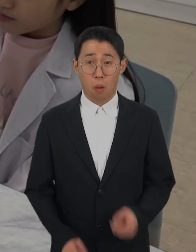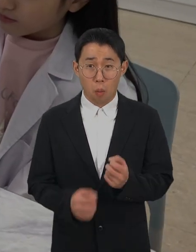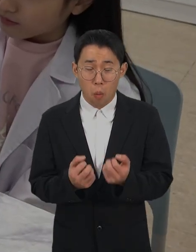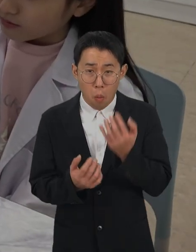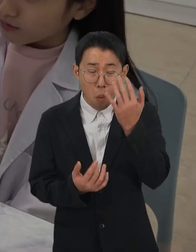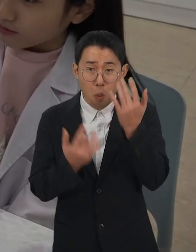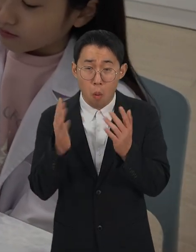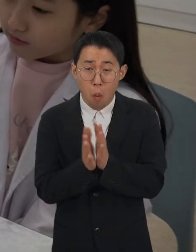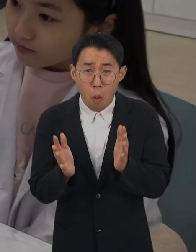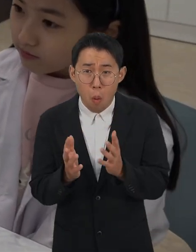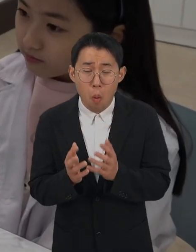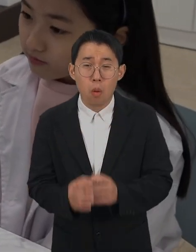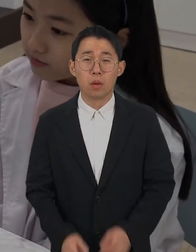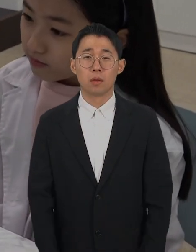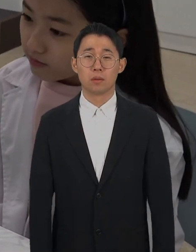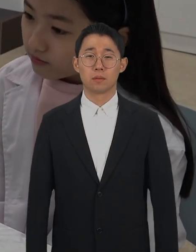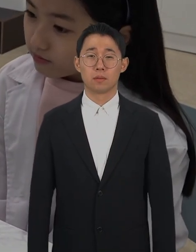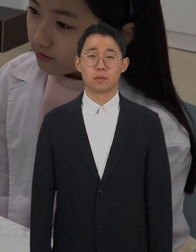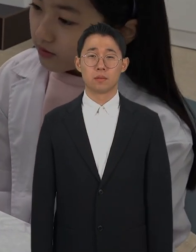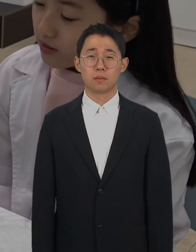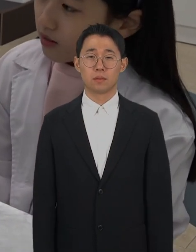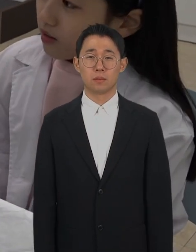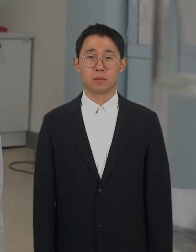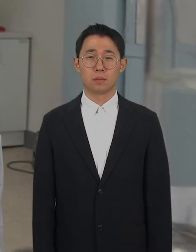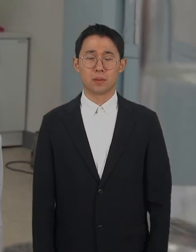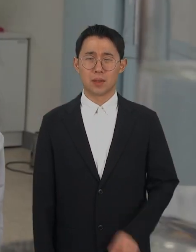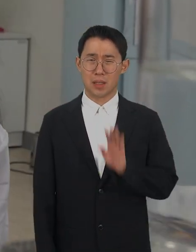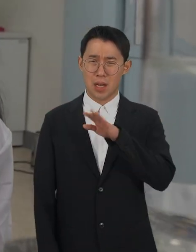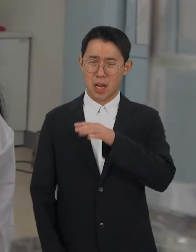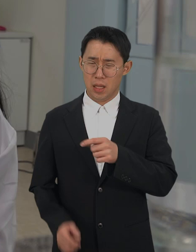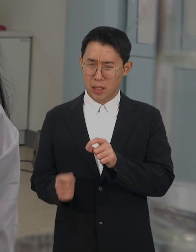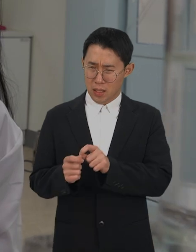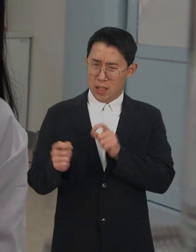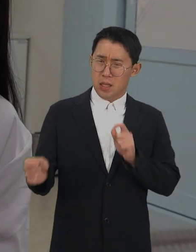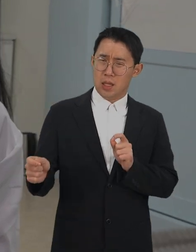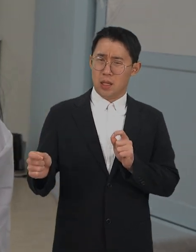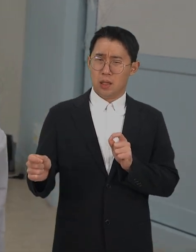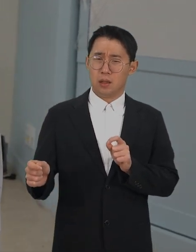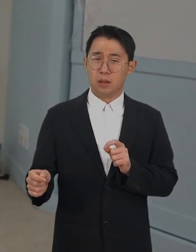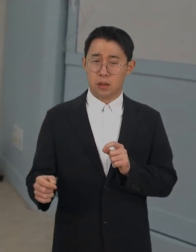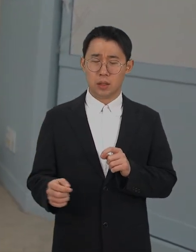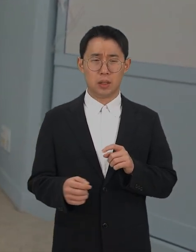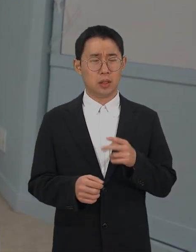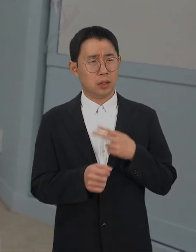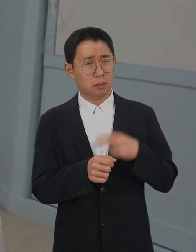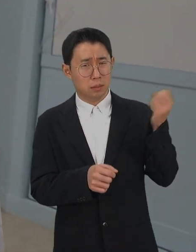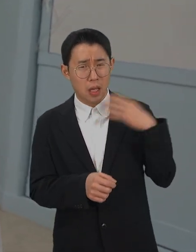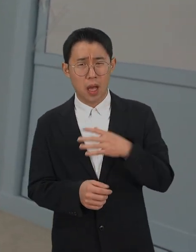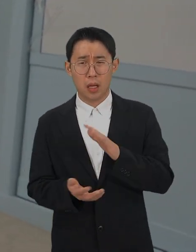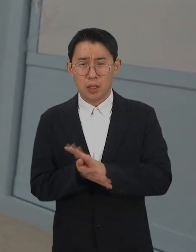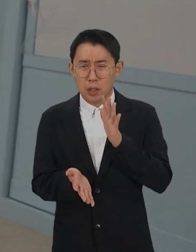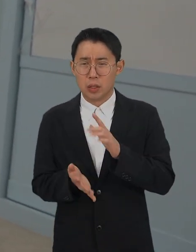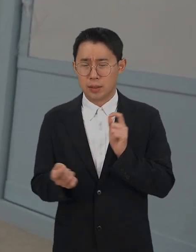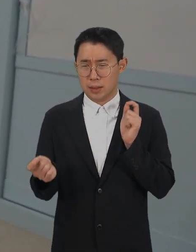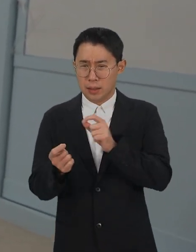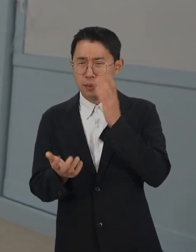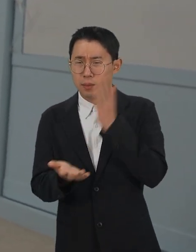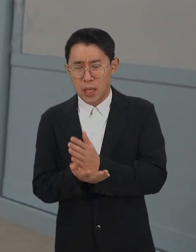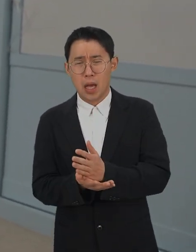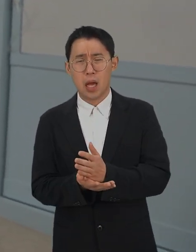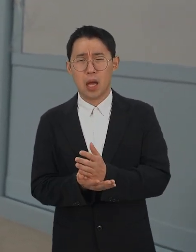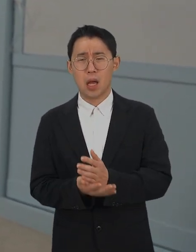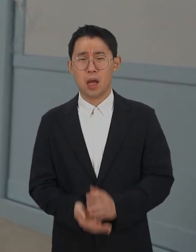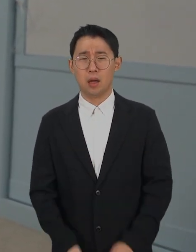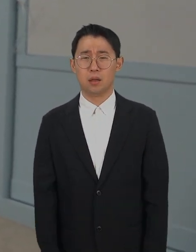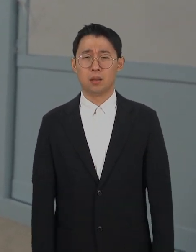우와, 연기가 나기 시작했다. 야, 떨어져. 선생님이 뜨거우니까